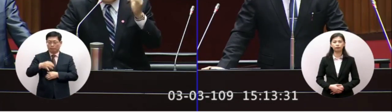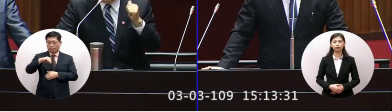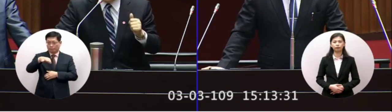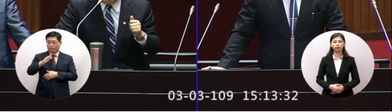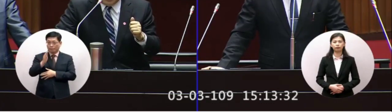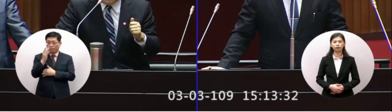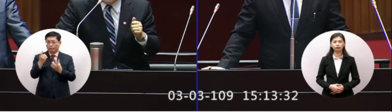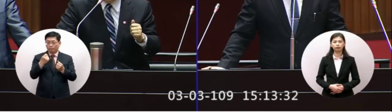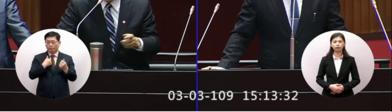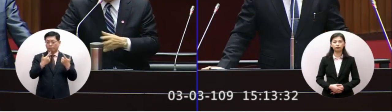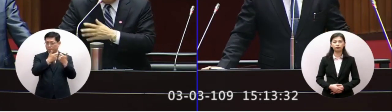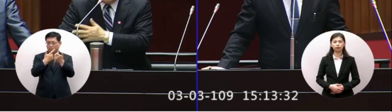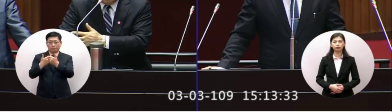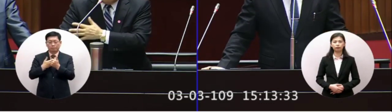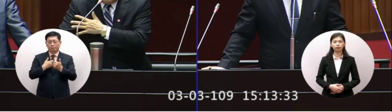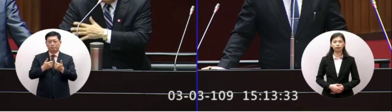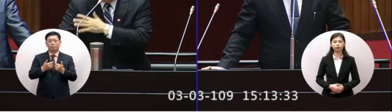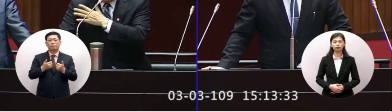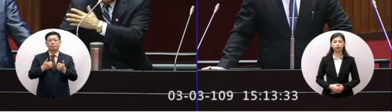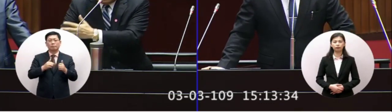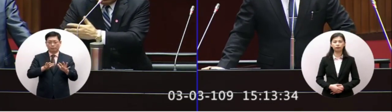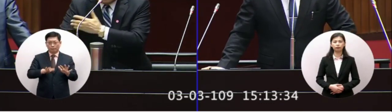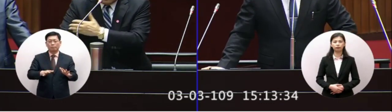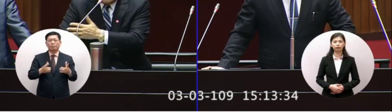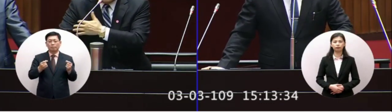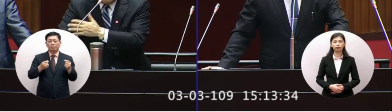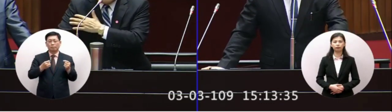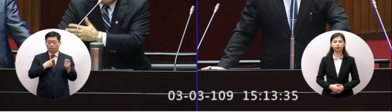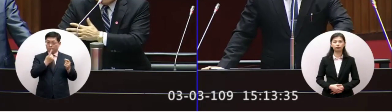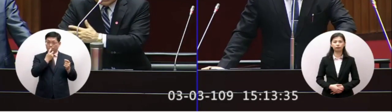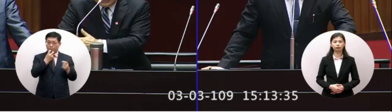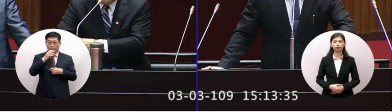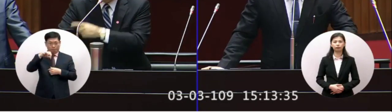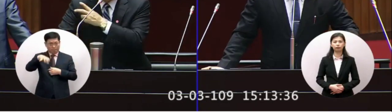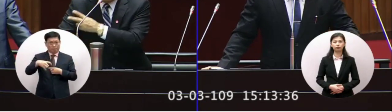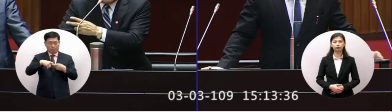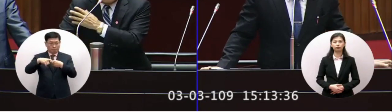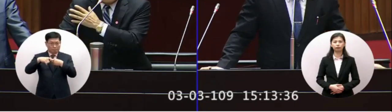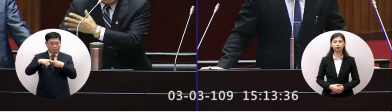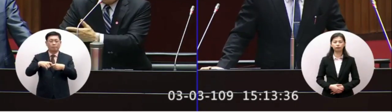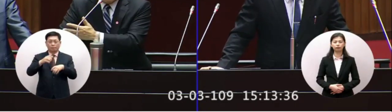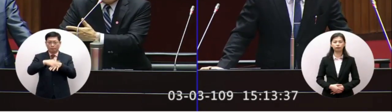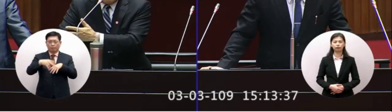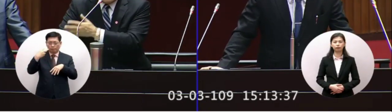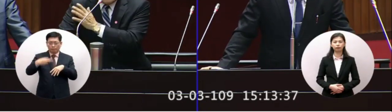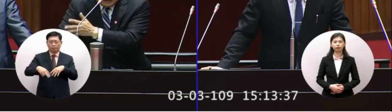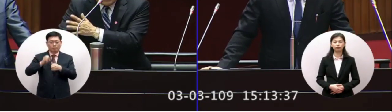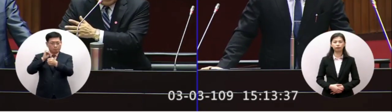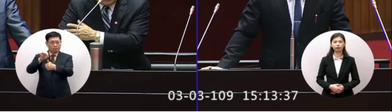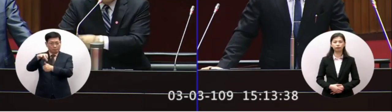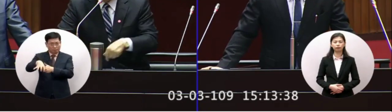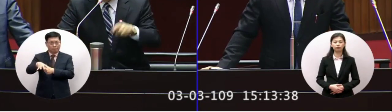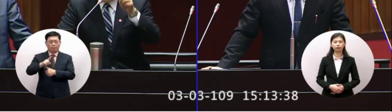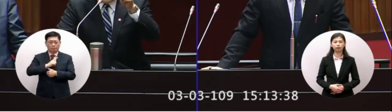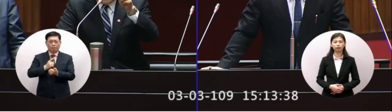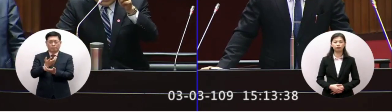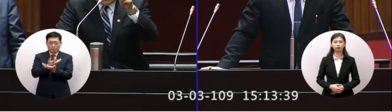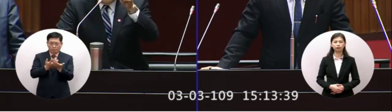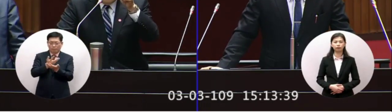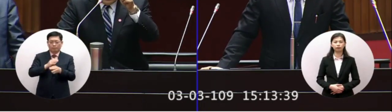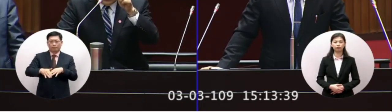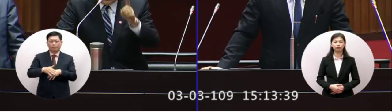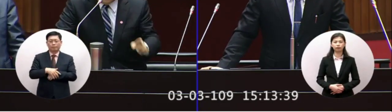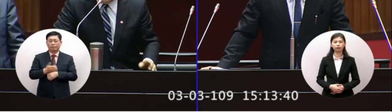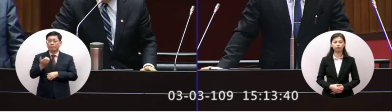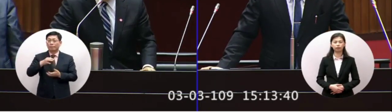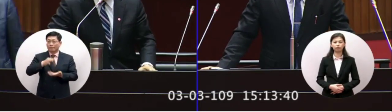各地方也都在配置，我们都会就中央地方联系上，会告诉地方应该怎么样。这是